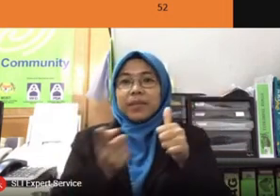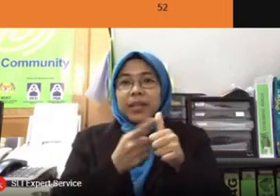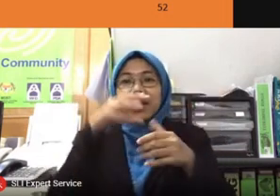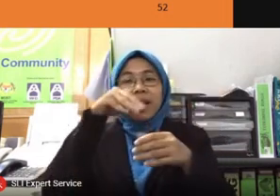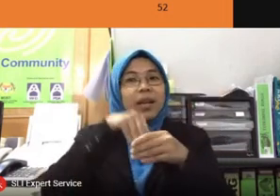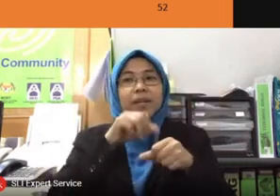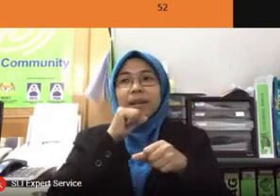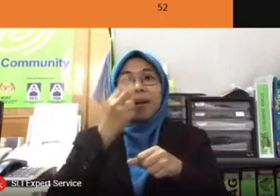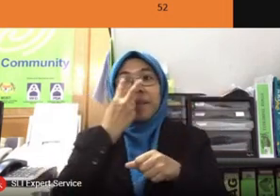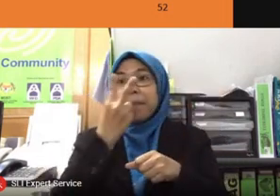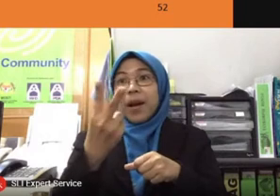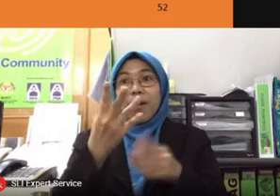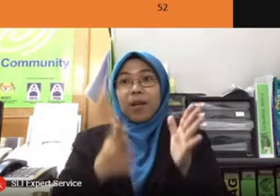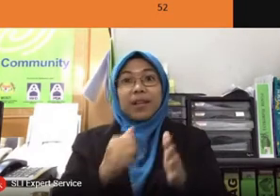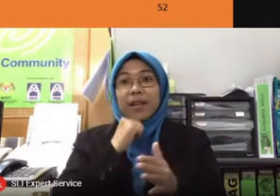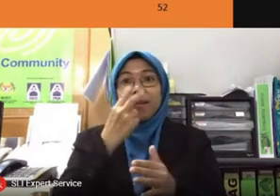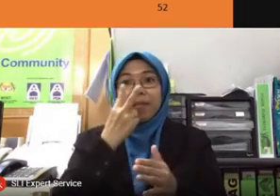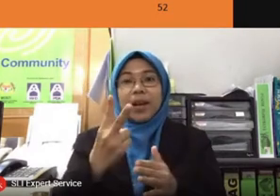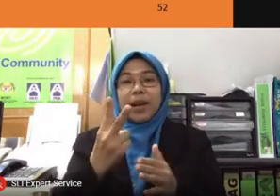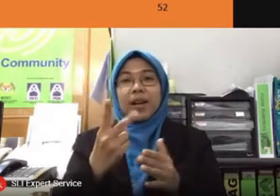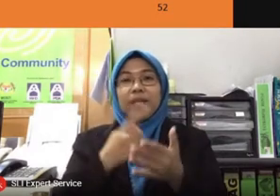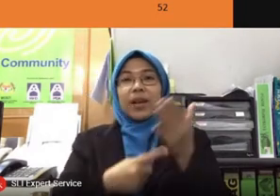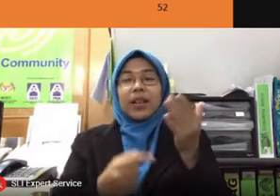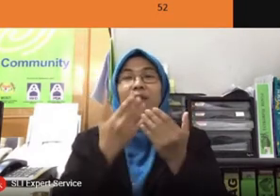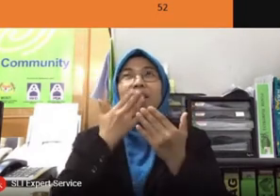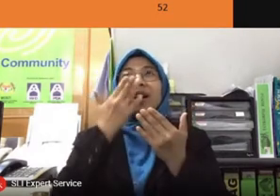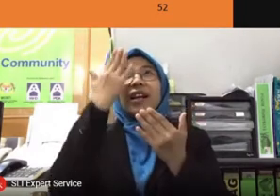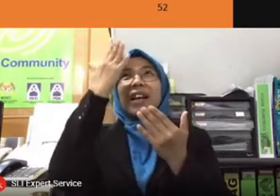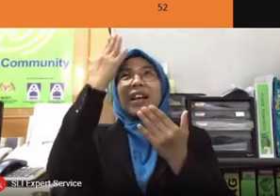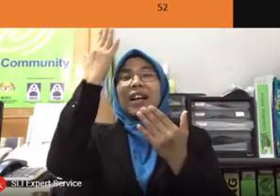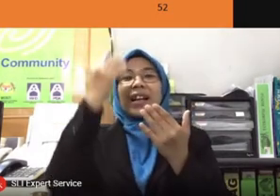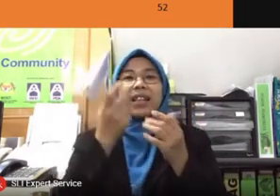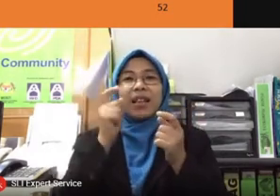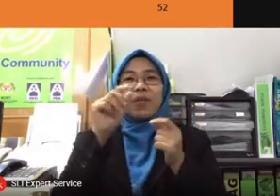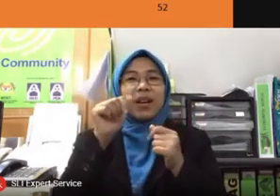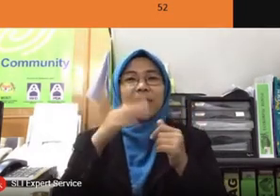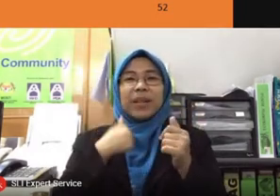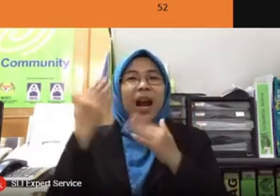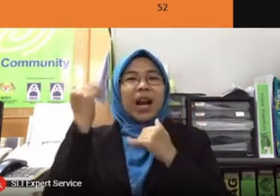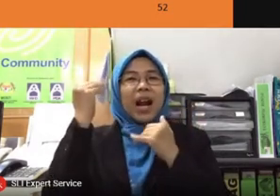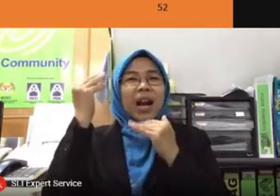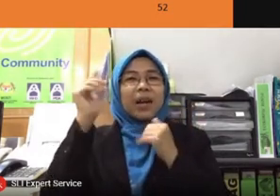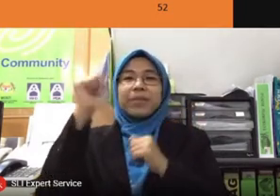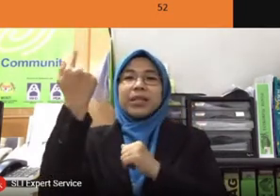yang tak nampak eh, yang orang tak nampak eh. Tawakal jelah, tawakal jelah. Ya, betul.